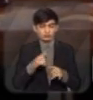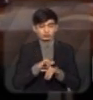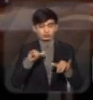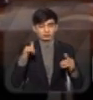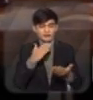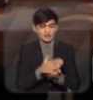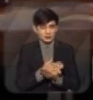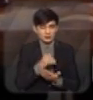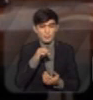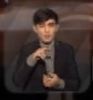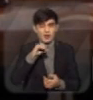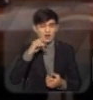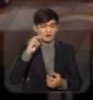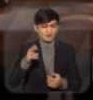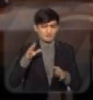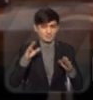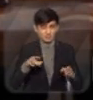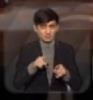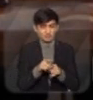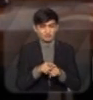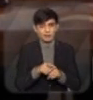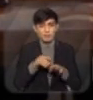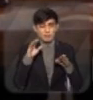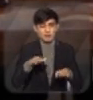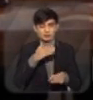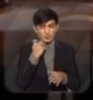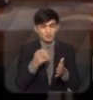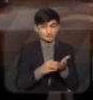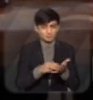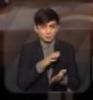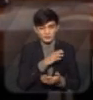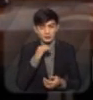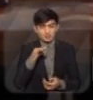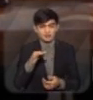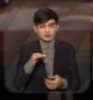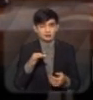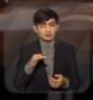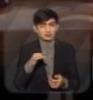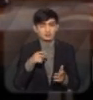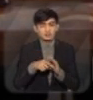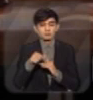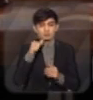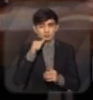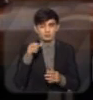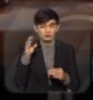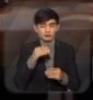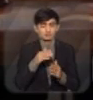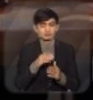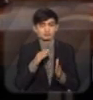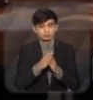есть увеличивается парк, дефицита мест нет, соответственно, спрос уменьшается и